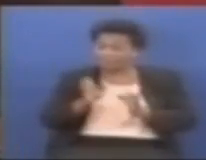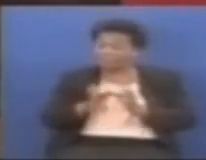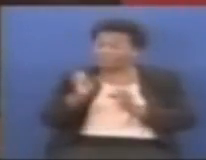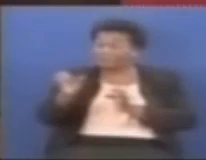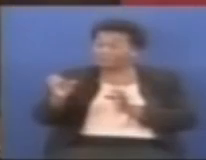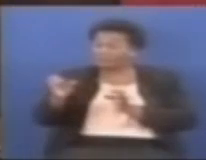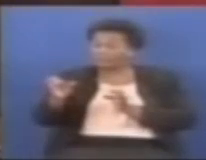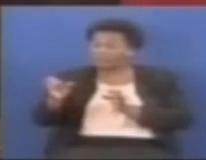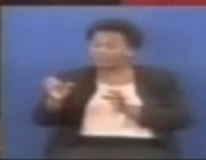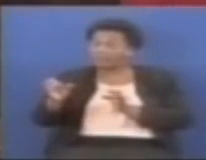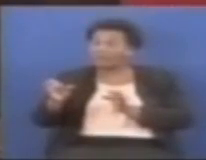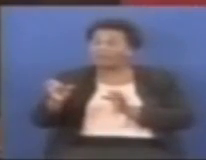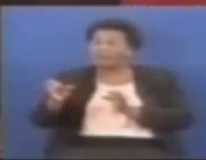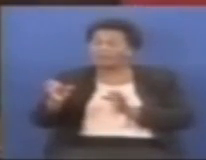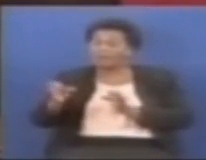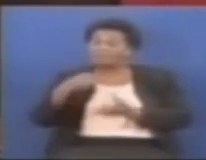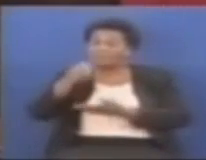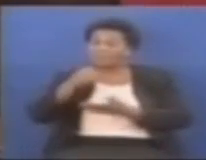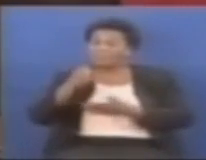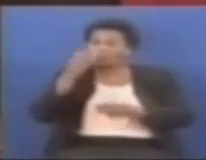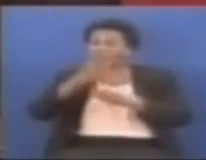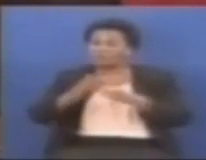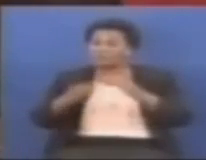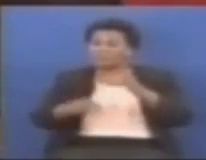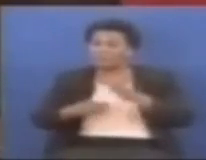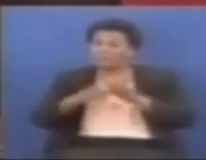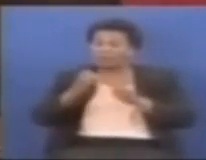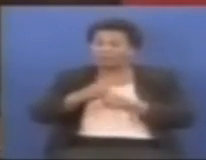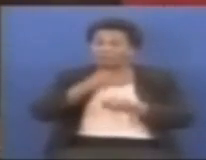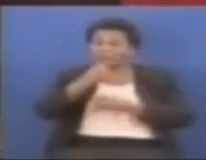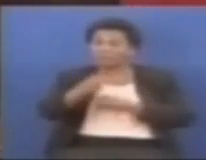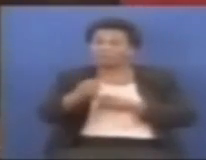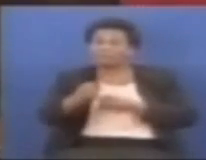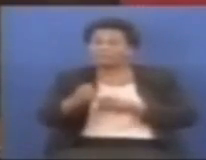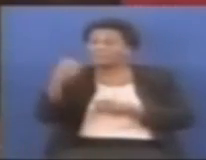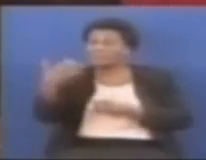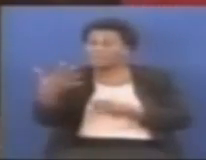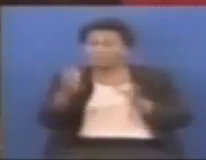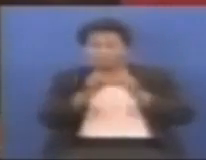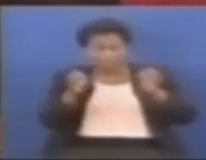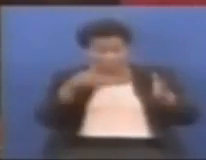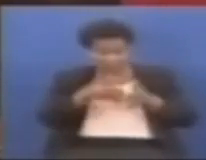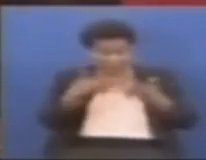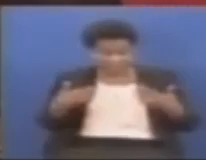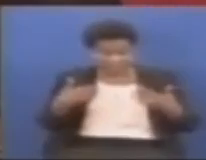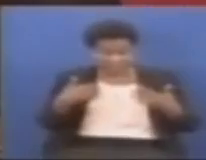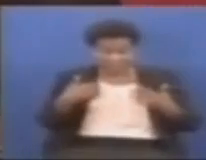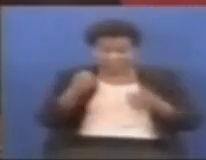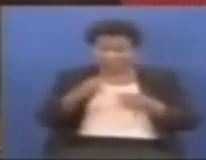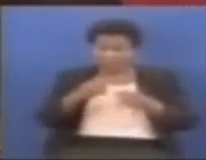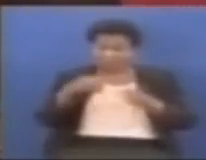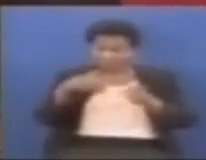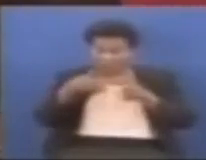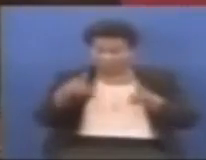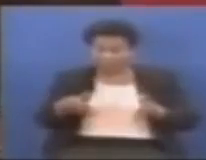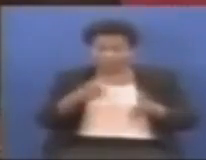kilomita 5 tu. Mheshimiwa Spika, ninachotaka kujua hizi kilomita 37 zitajengwa lini? Asante.